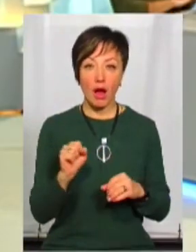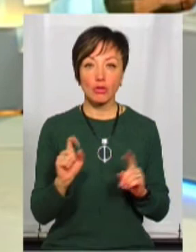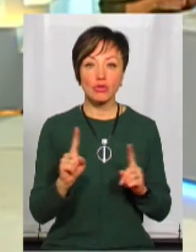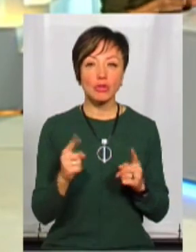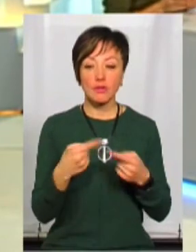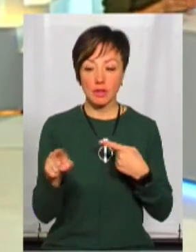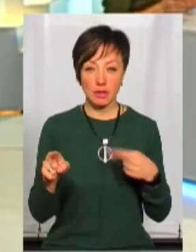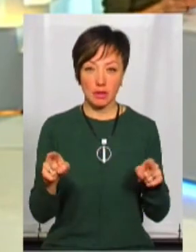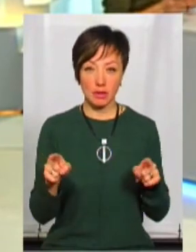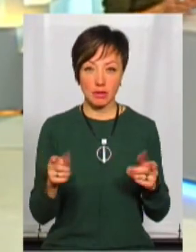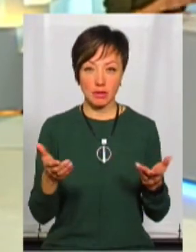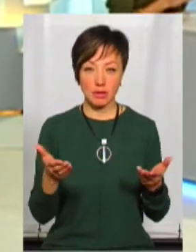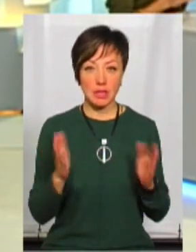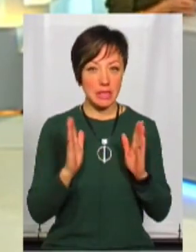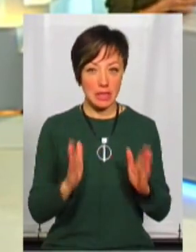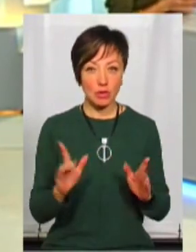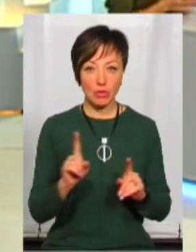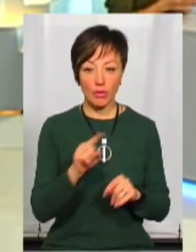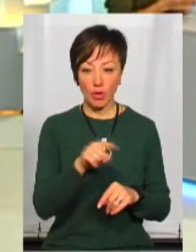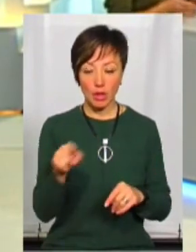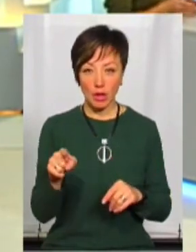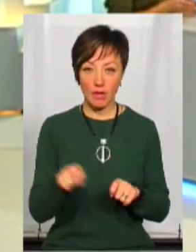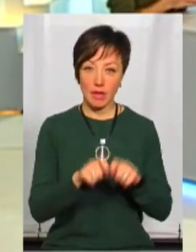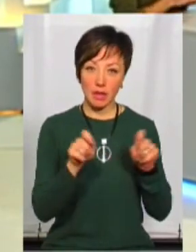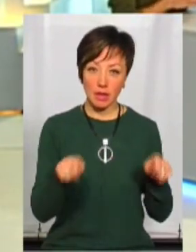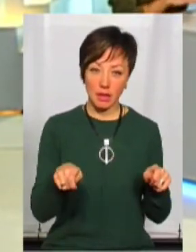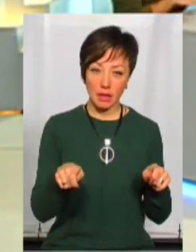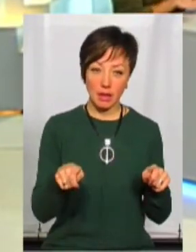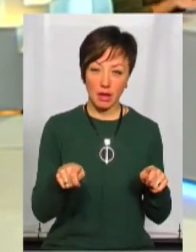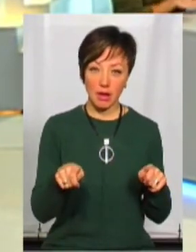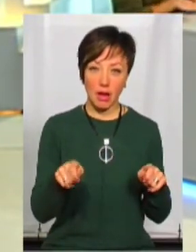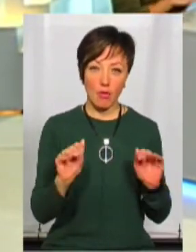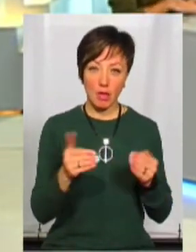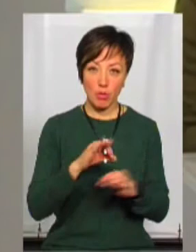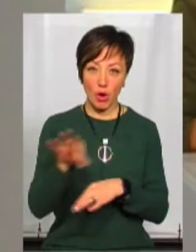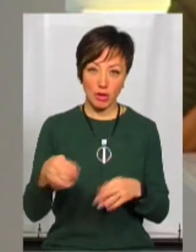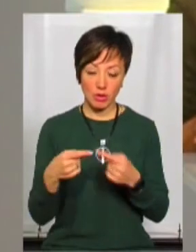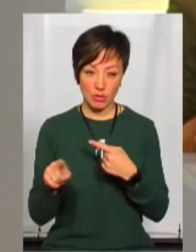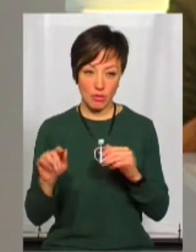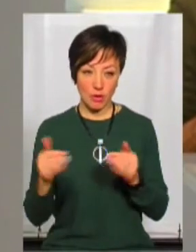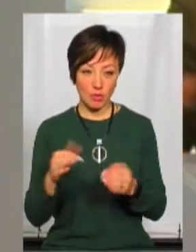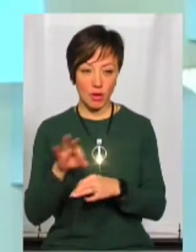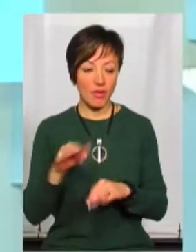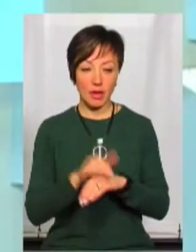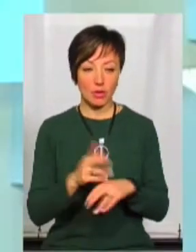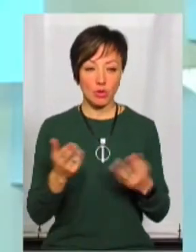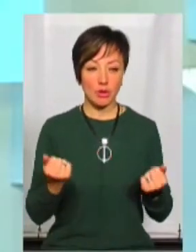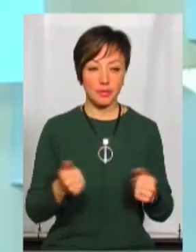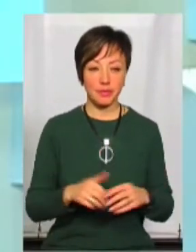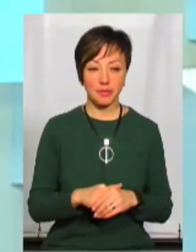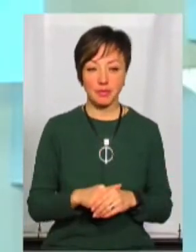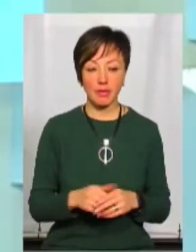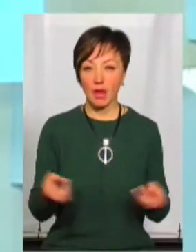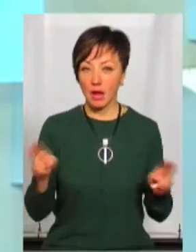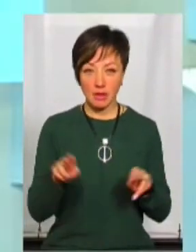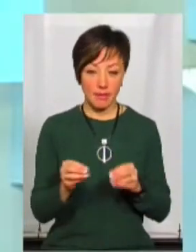що відрізняється? Тільки те, що вони одна відкрита не в межах проєкту, а інша так, в межах проєкту. Фактично, так. А